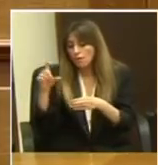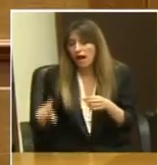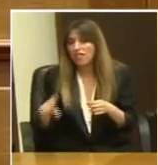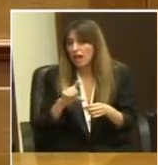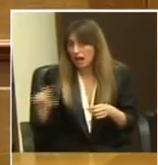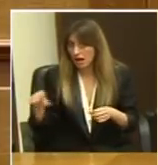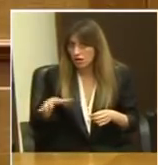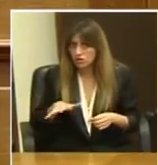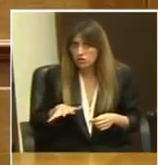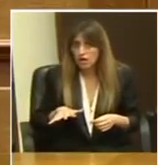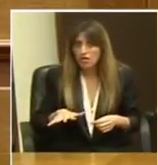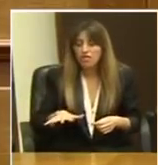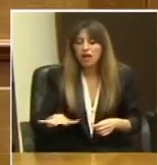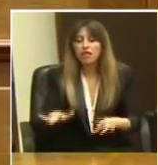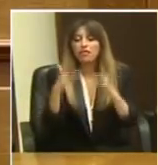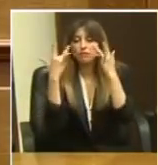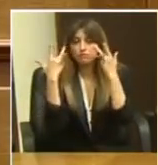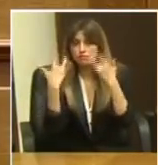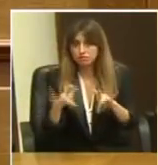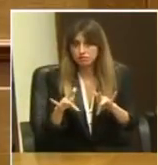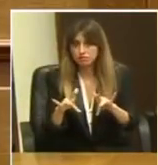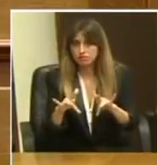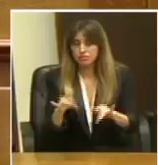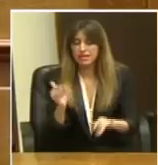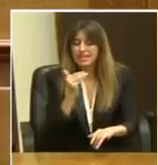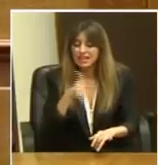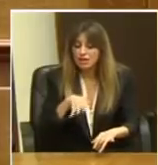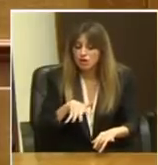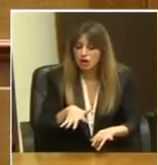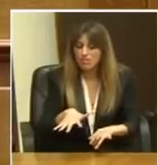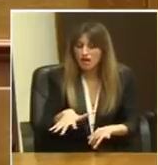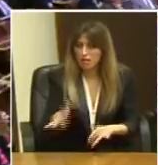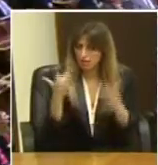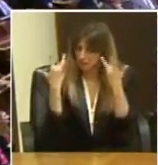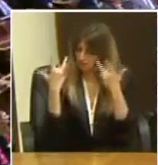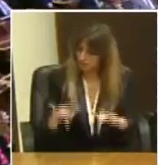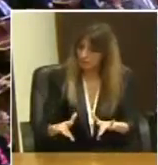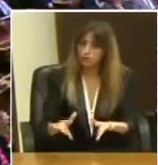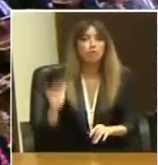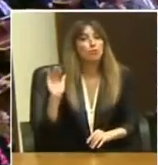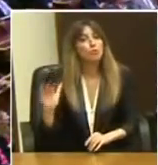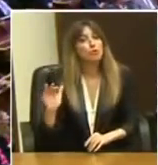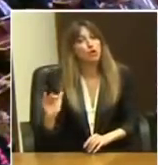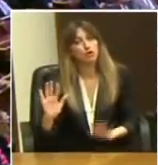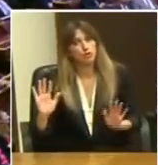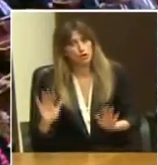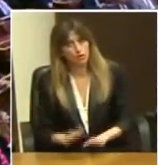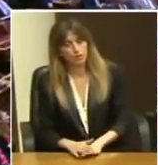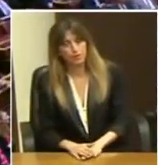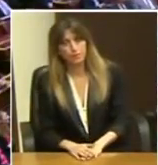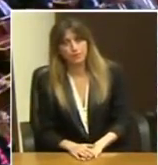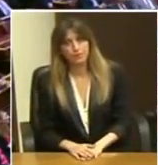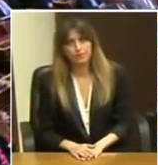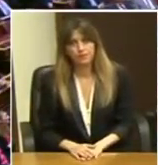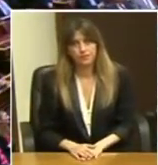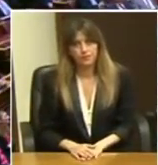εγκαταλείψει πολύ σύντομα. Πολύ σύντομα. Θα τα δείτε.